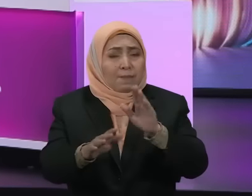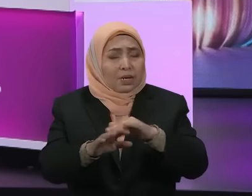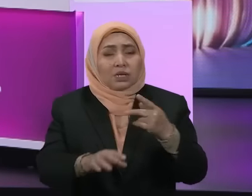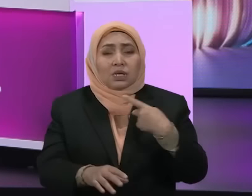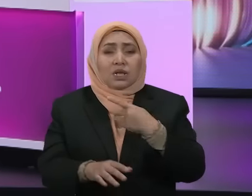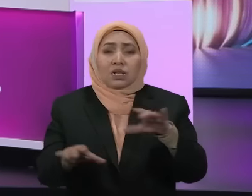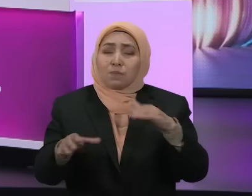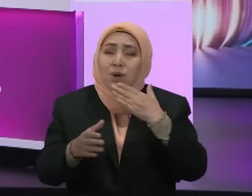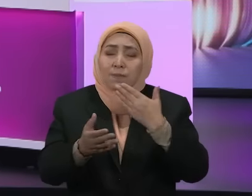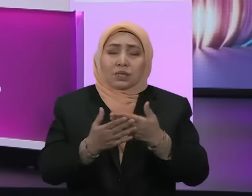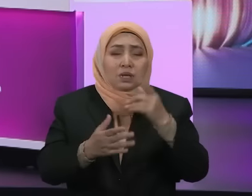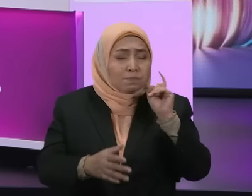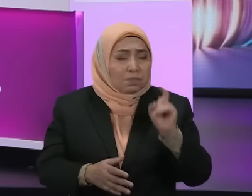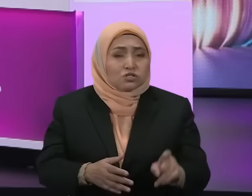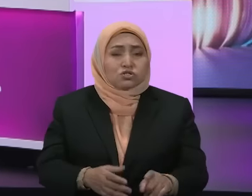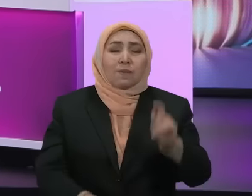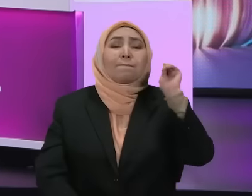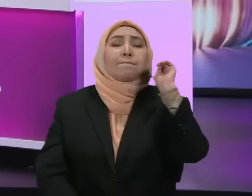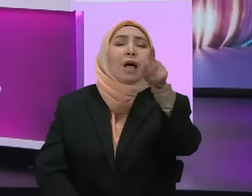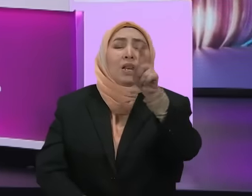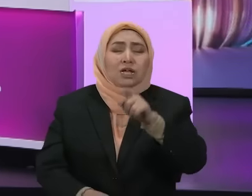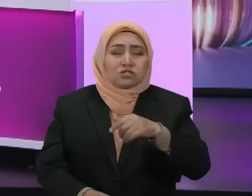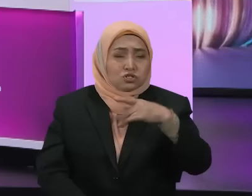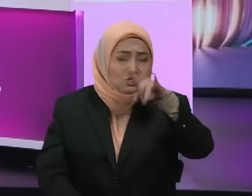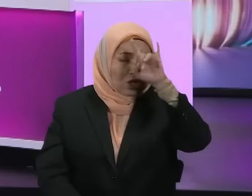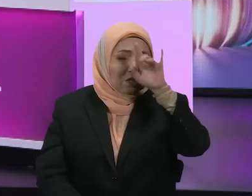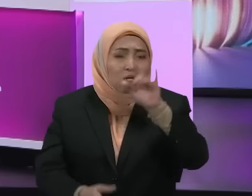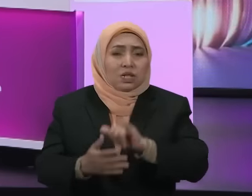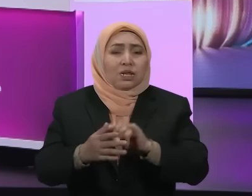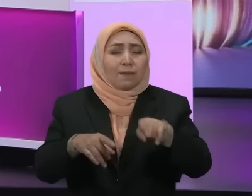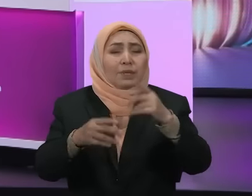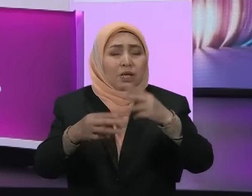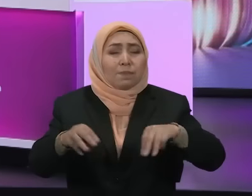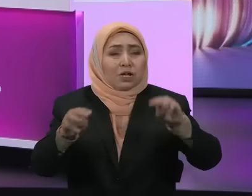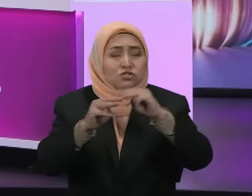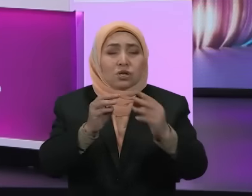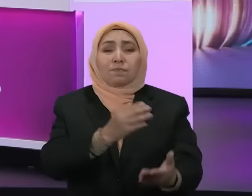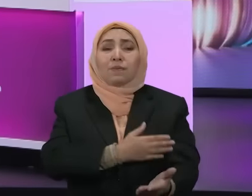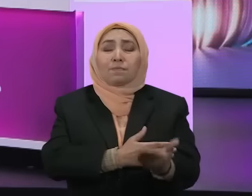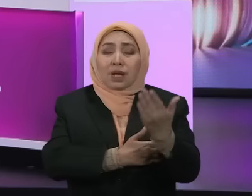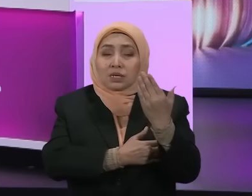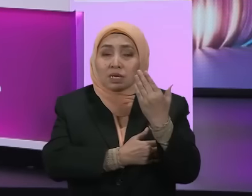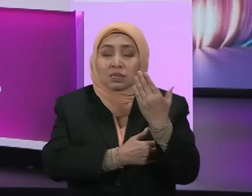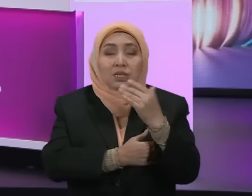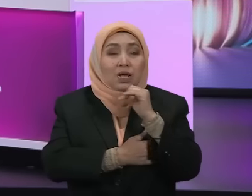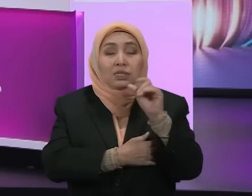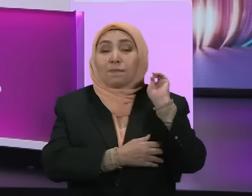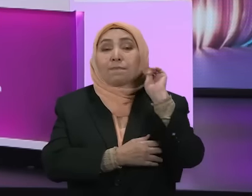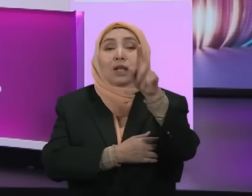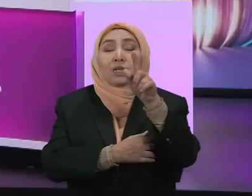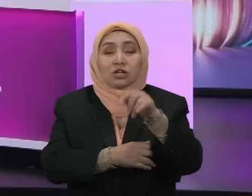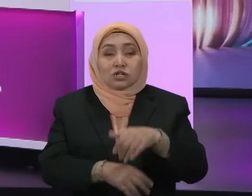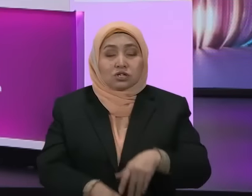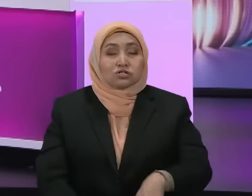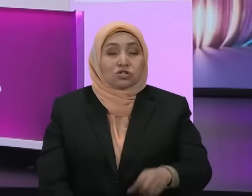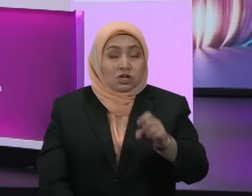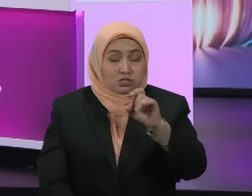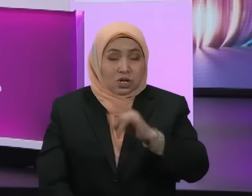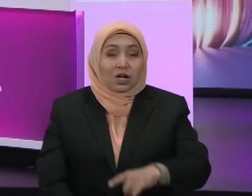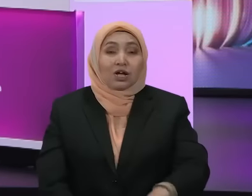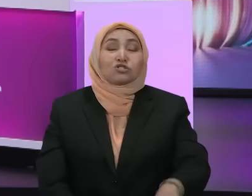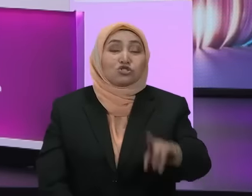Ustaz, dia kena baling sikit syaitan tu. Masya. Kalau tidak nak pergi masjid tu pagi-pagi, kalau tak dibaling, syaitan tu baling selimut balik pada